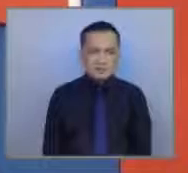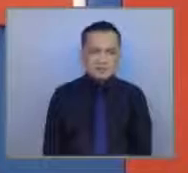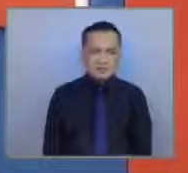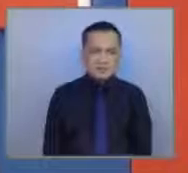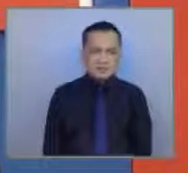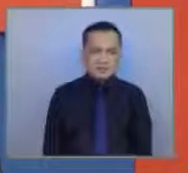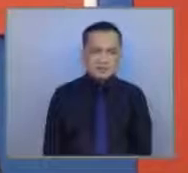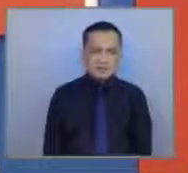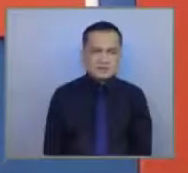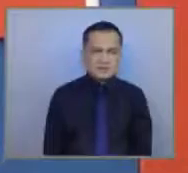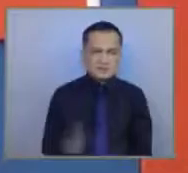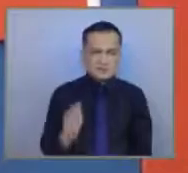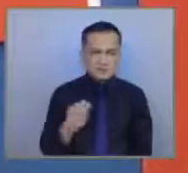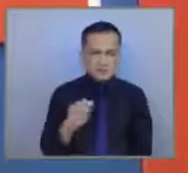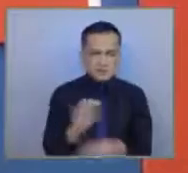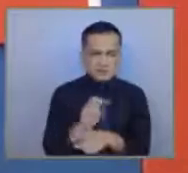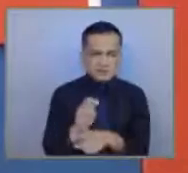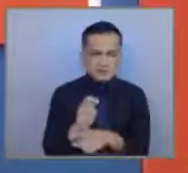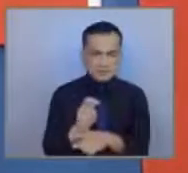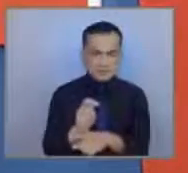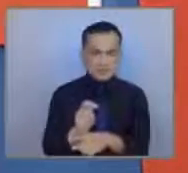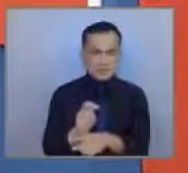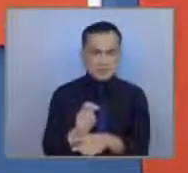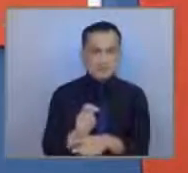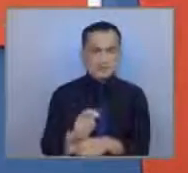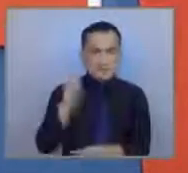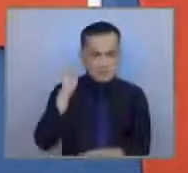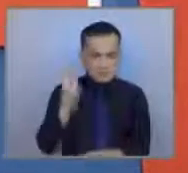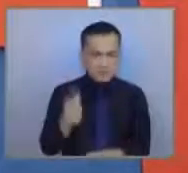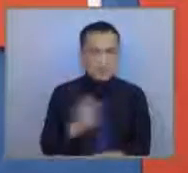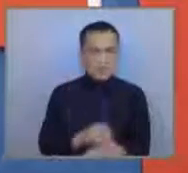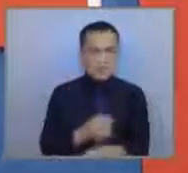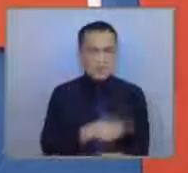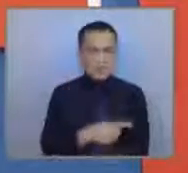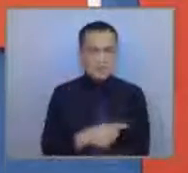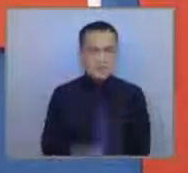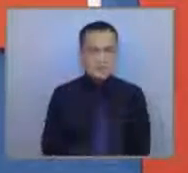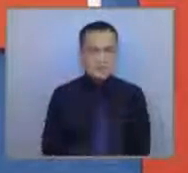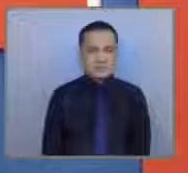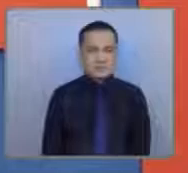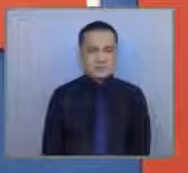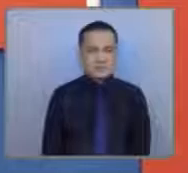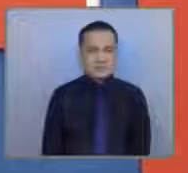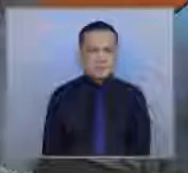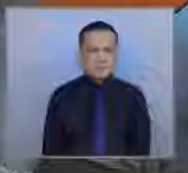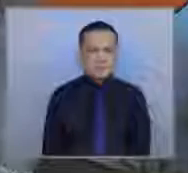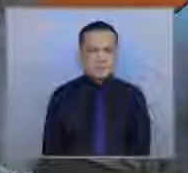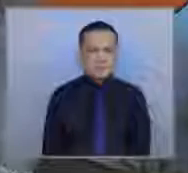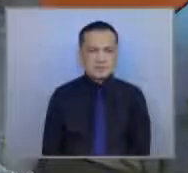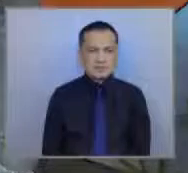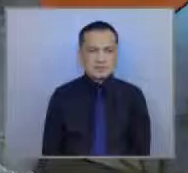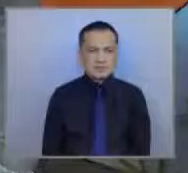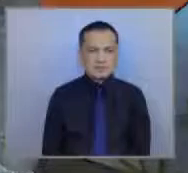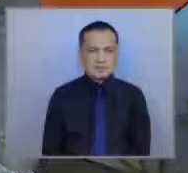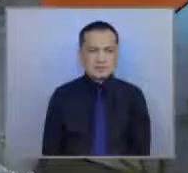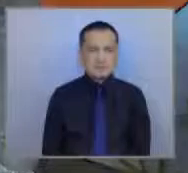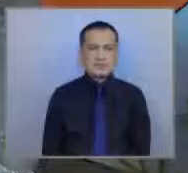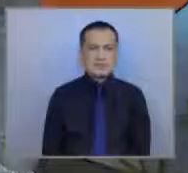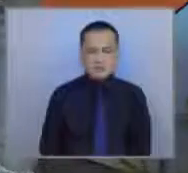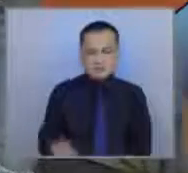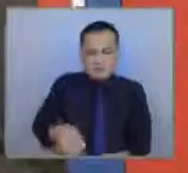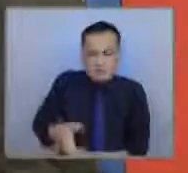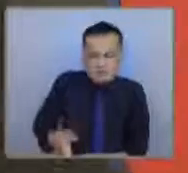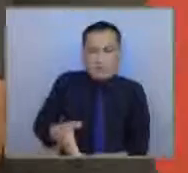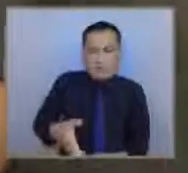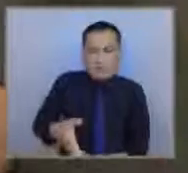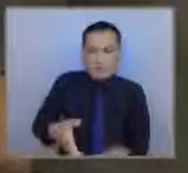training, dito. Pero sa practical, dito. Sa kamay. Para mapitawan niya yung weapon niya. Tama po. Opo, tama po